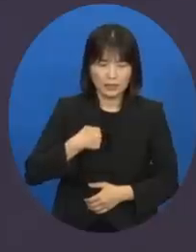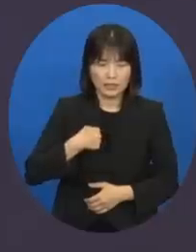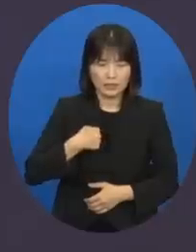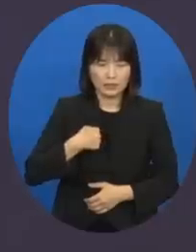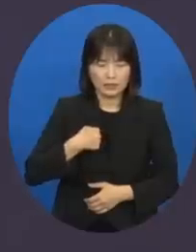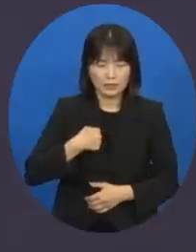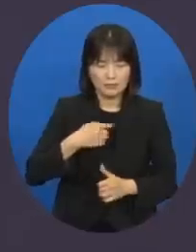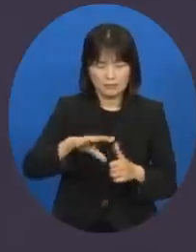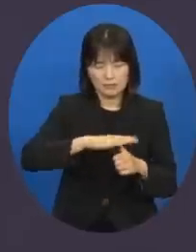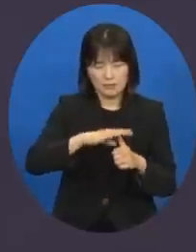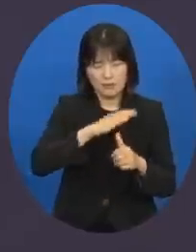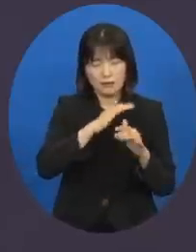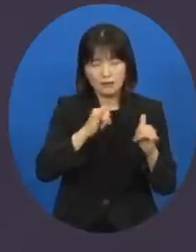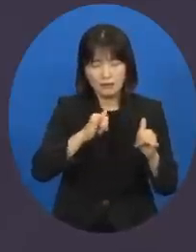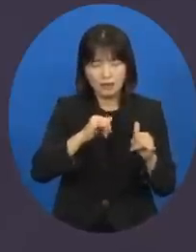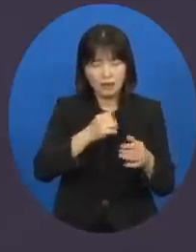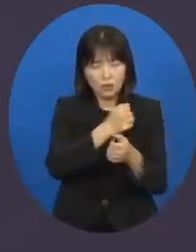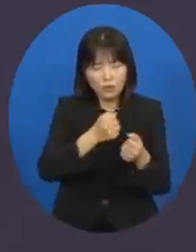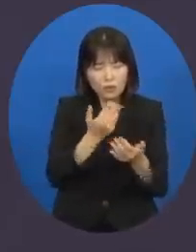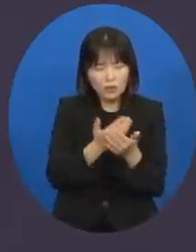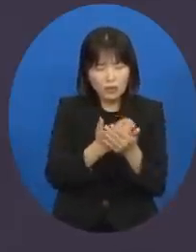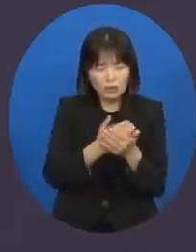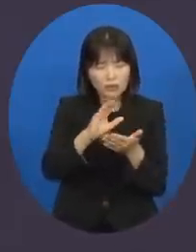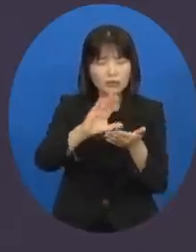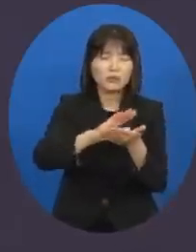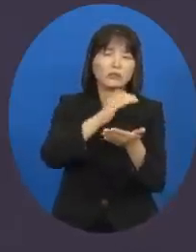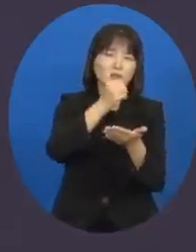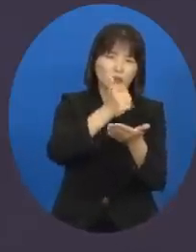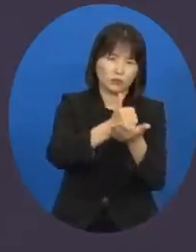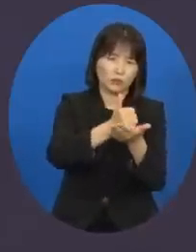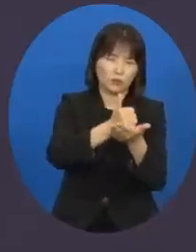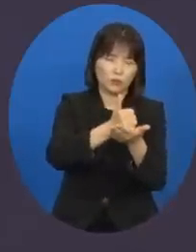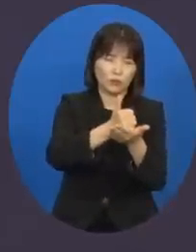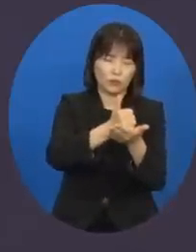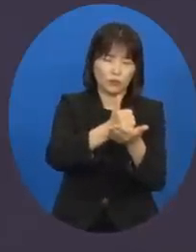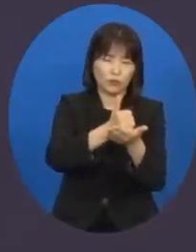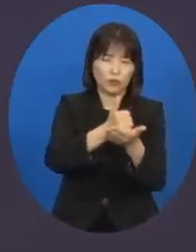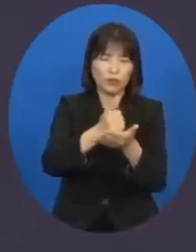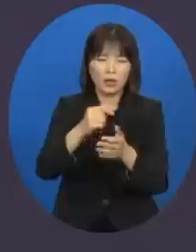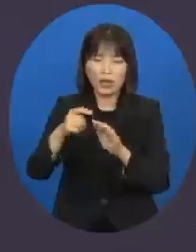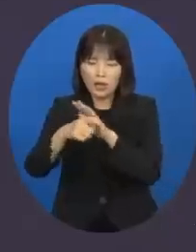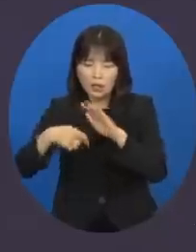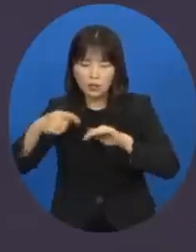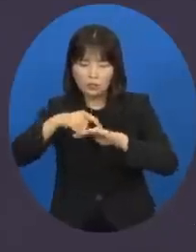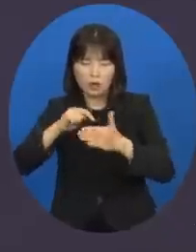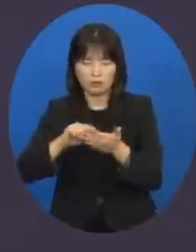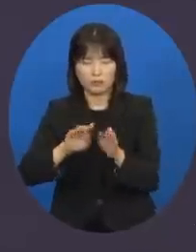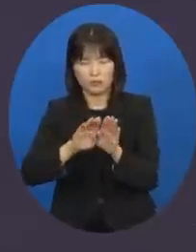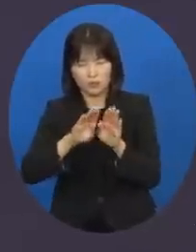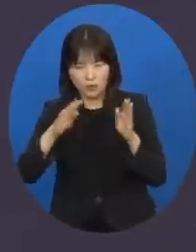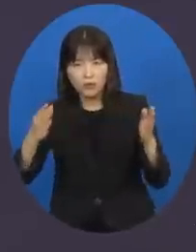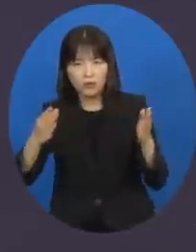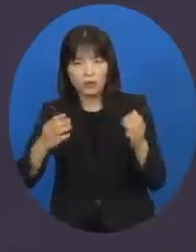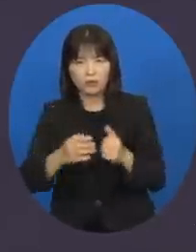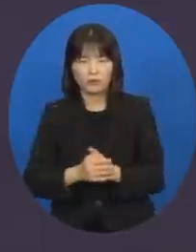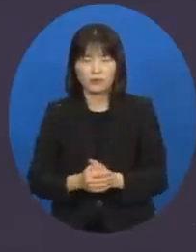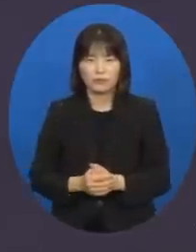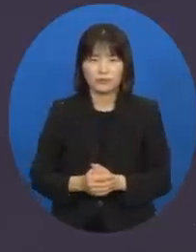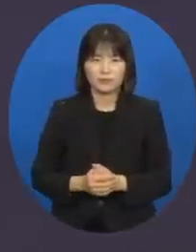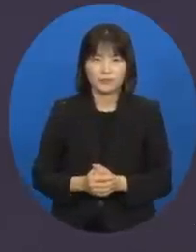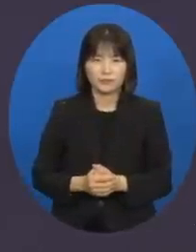그리스도, 그것이 이 강도의 마음을 연 것이에요. 마지막 순간마저도 사람들을 위해 울라라고